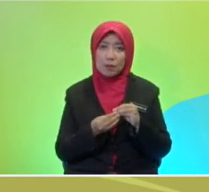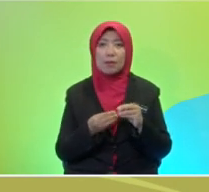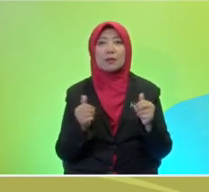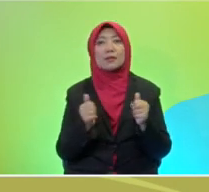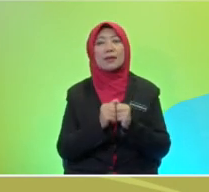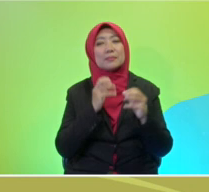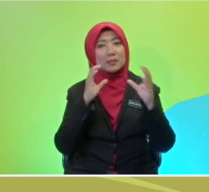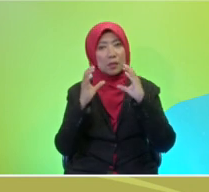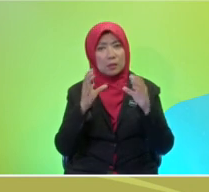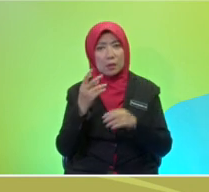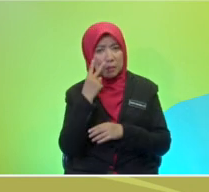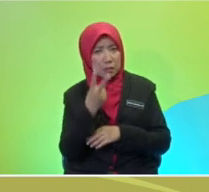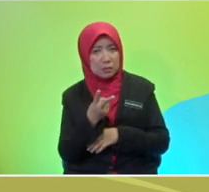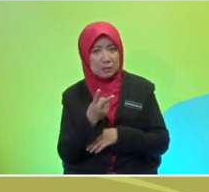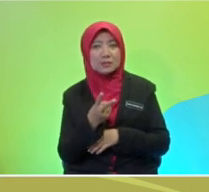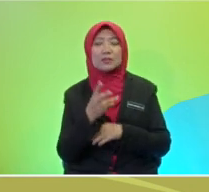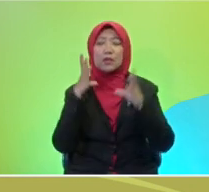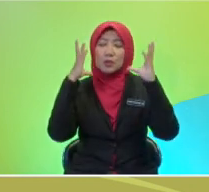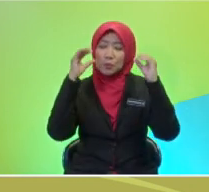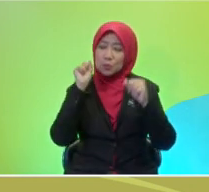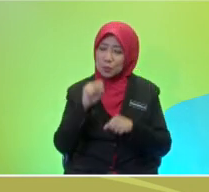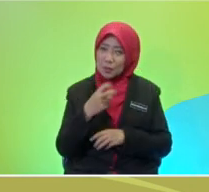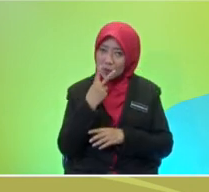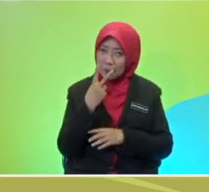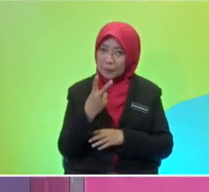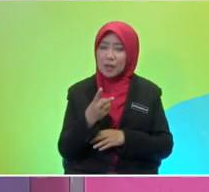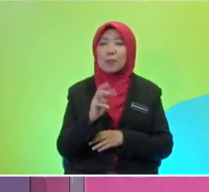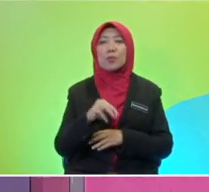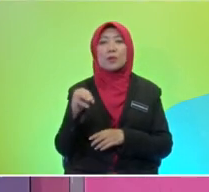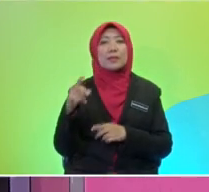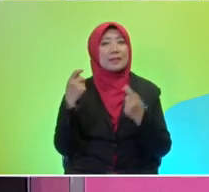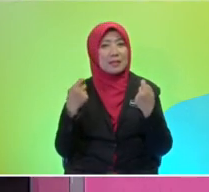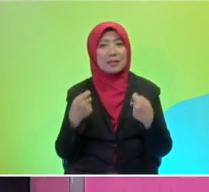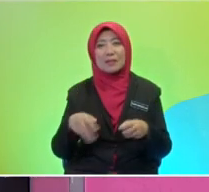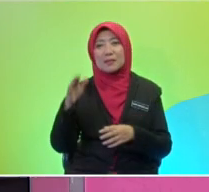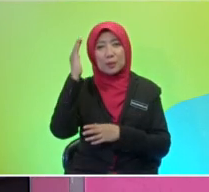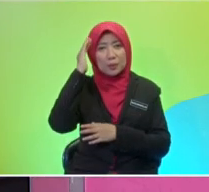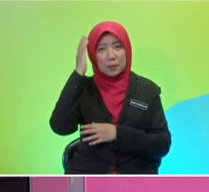lisan dan perhatian juga perhatikan bahwa murid tersebut telah menguasai